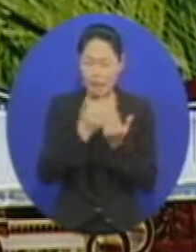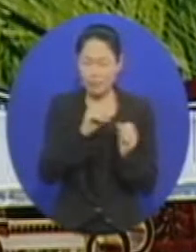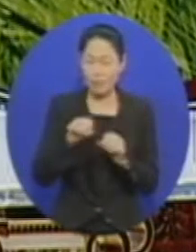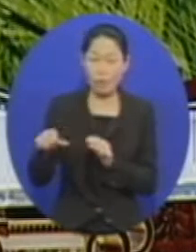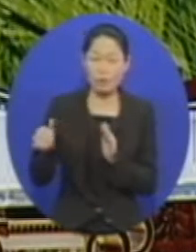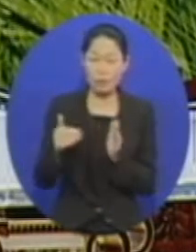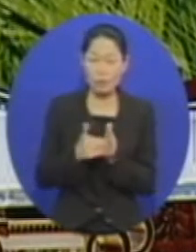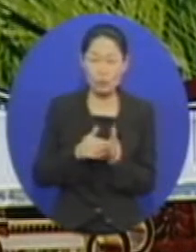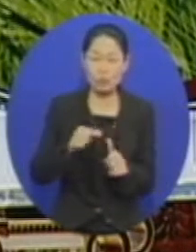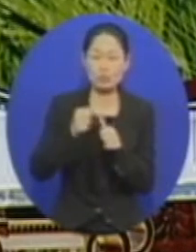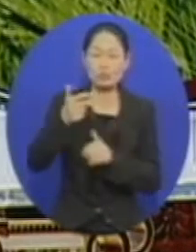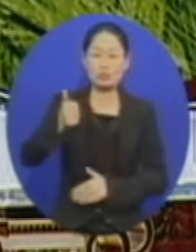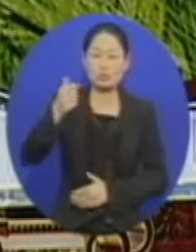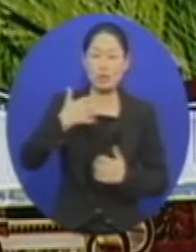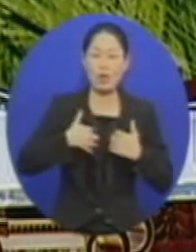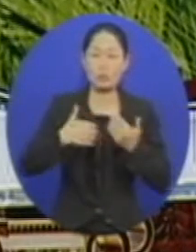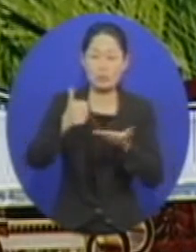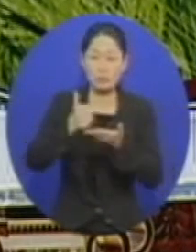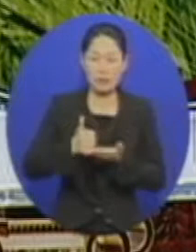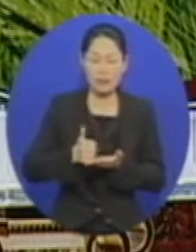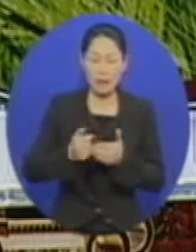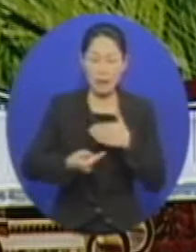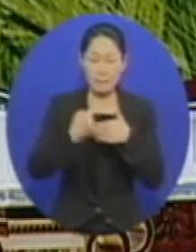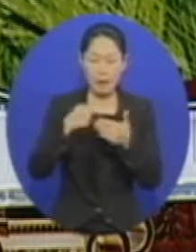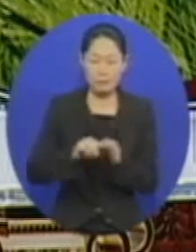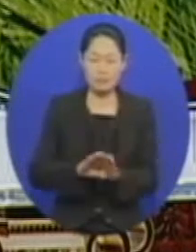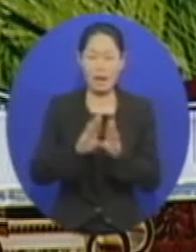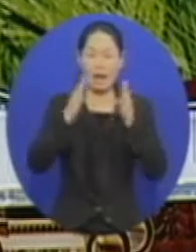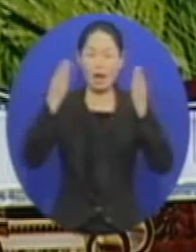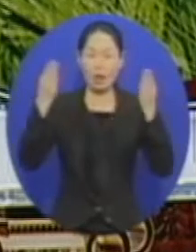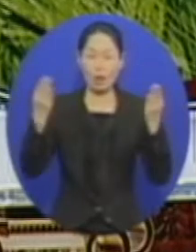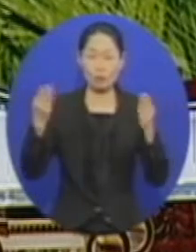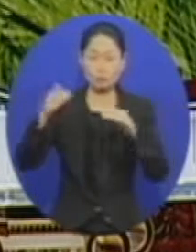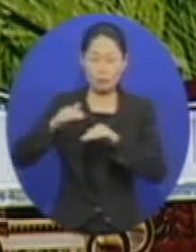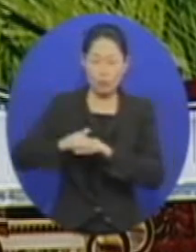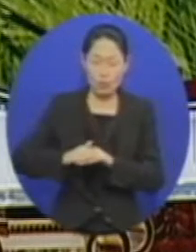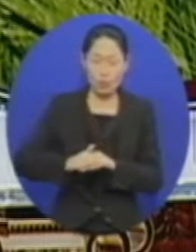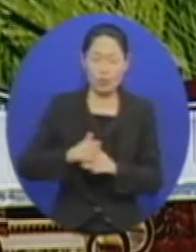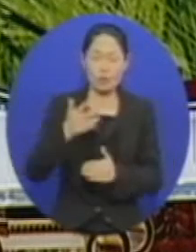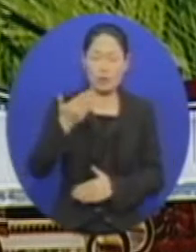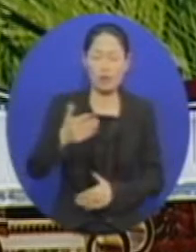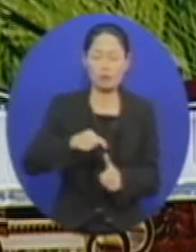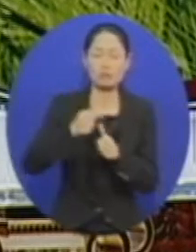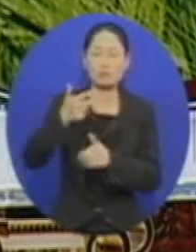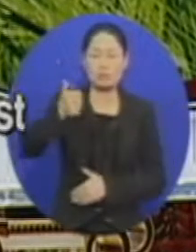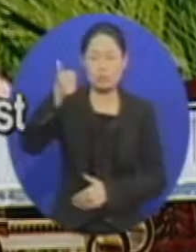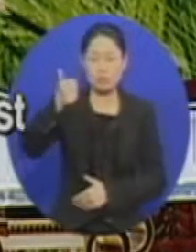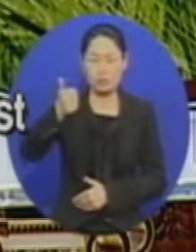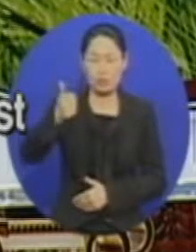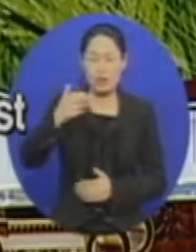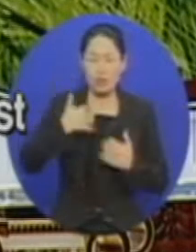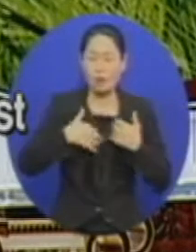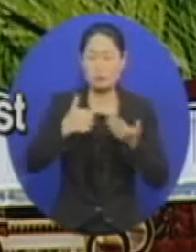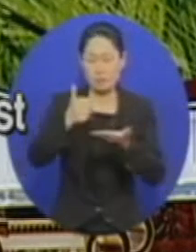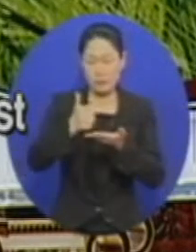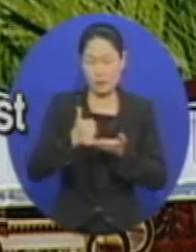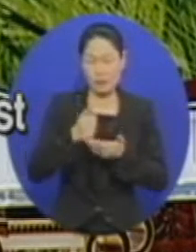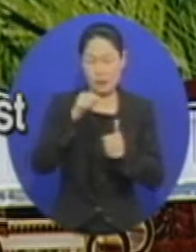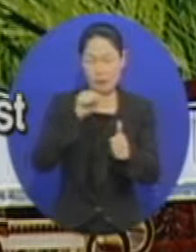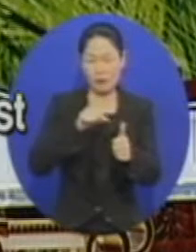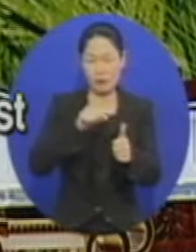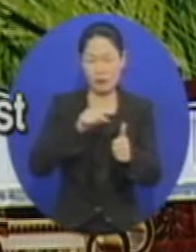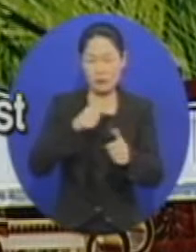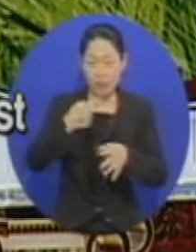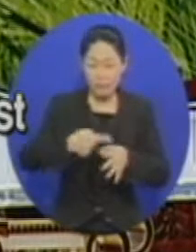구주를 영접하라 만 문 다 열어놓고 내 구주를 영장 하라 맥주 절의 축복이